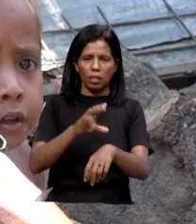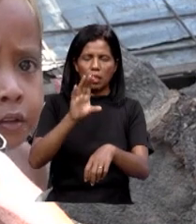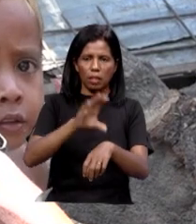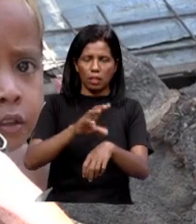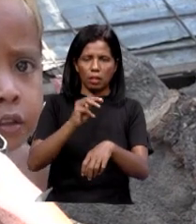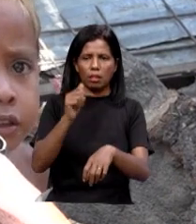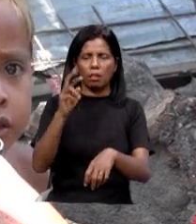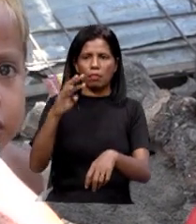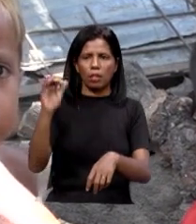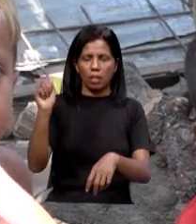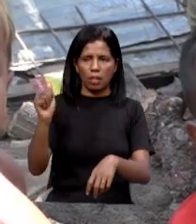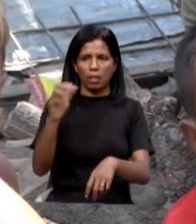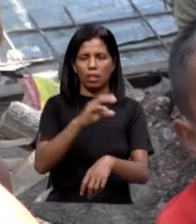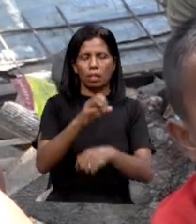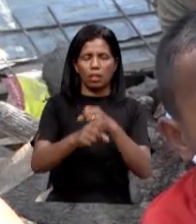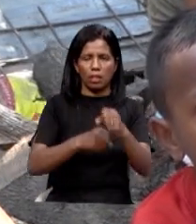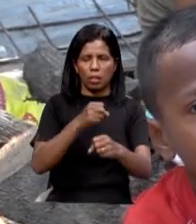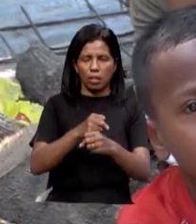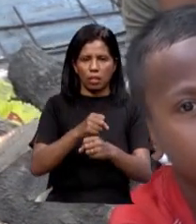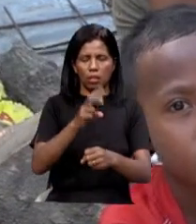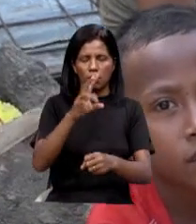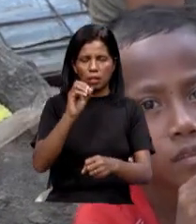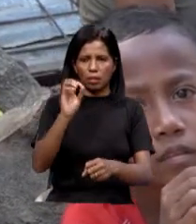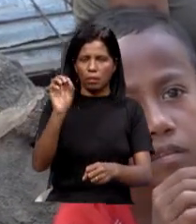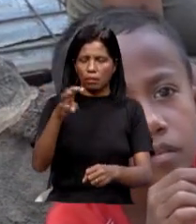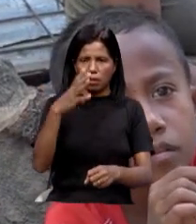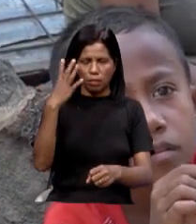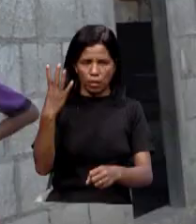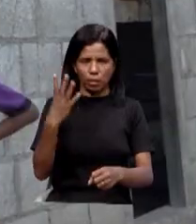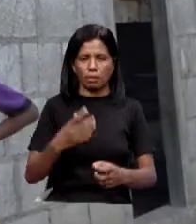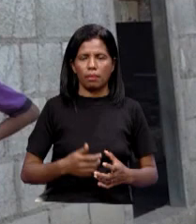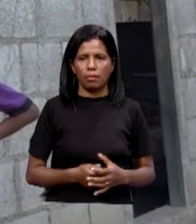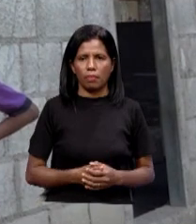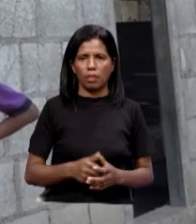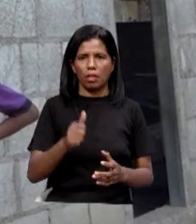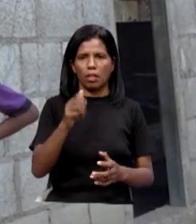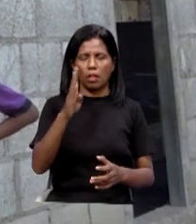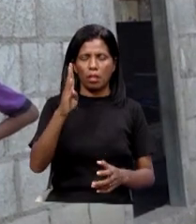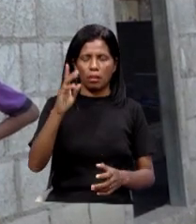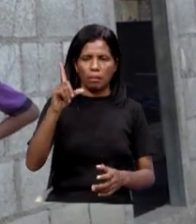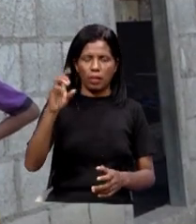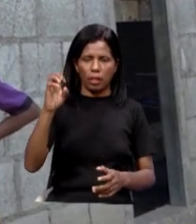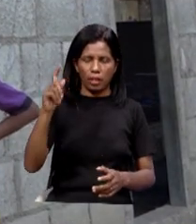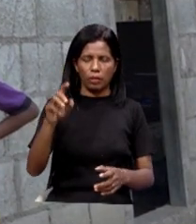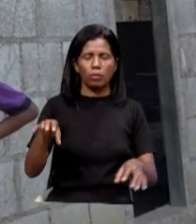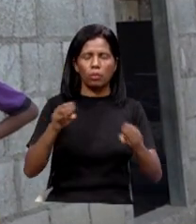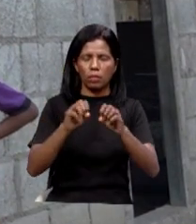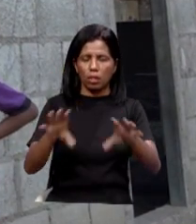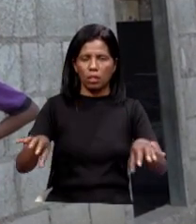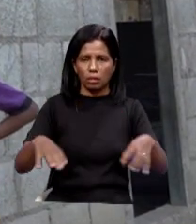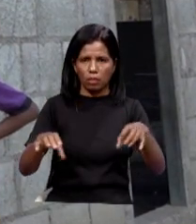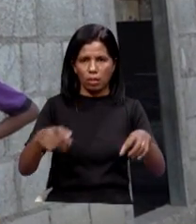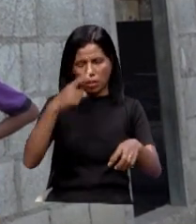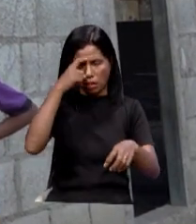nudar sakristau. Ia tinang riung rua sanure singhat. Alberto husi kira ne servisu ne tamba nia